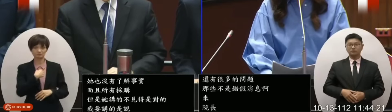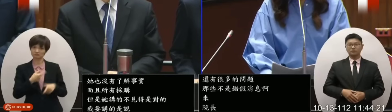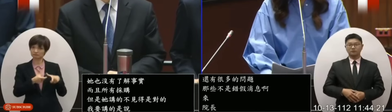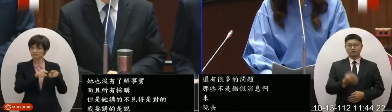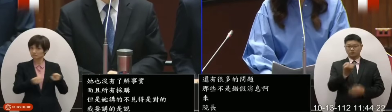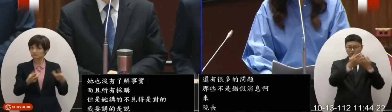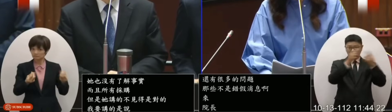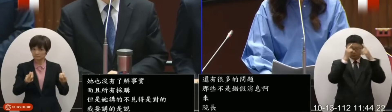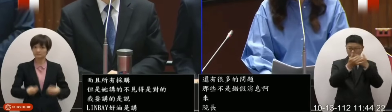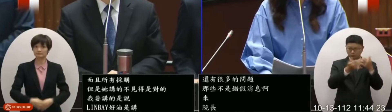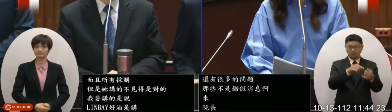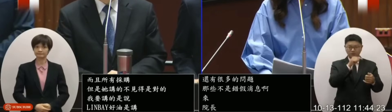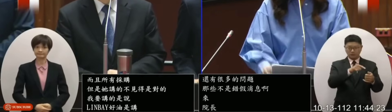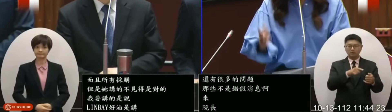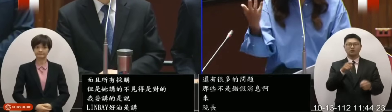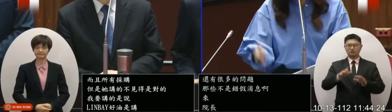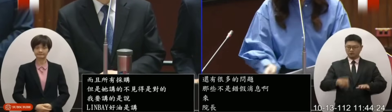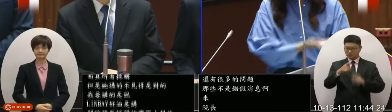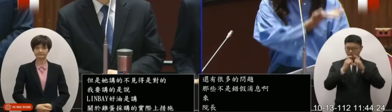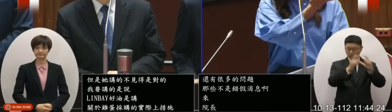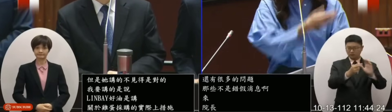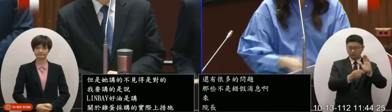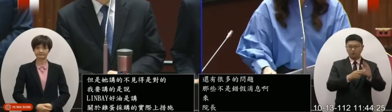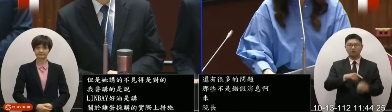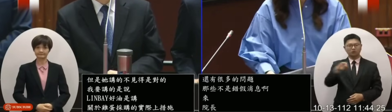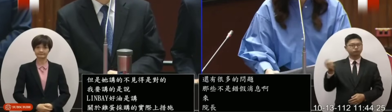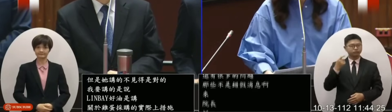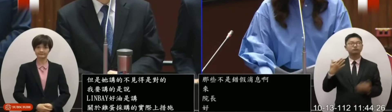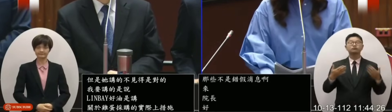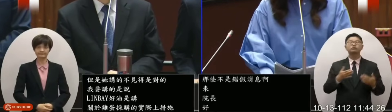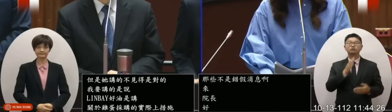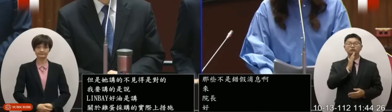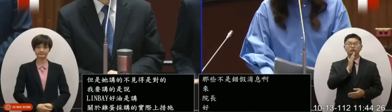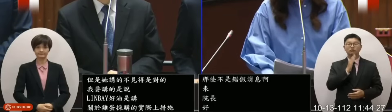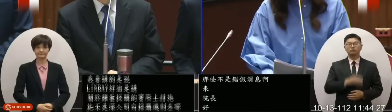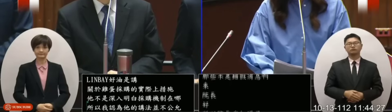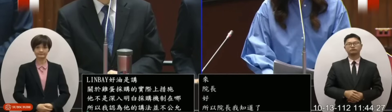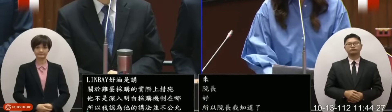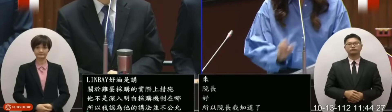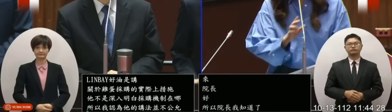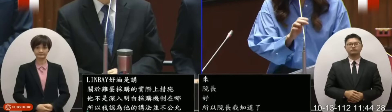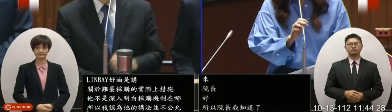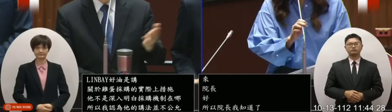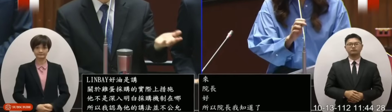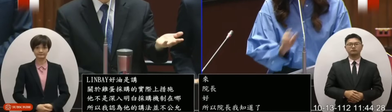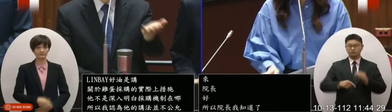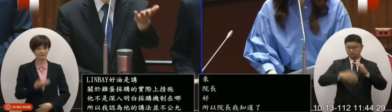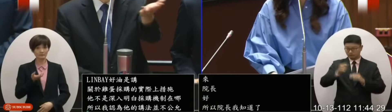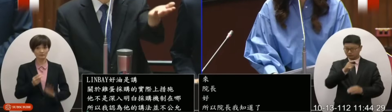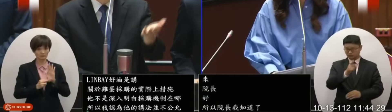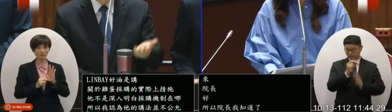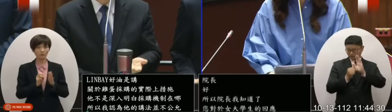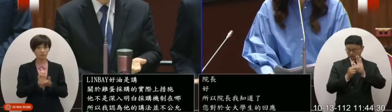学生的这个回应，就是我刚大家也都听得很清楚了啦，哈。那接下来，院长，您不要把 说